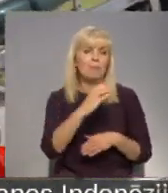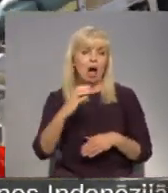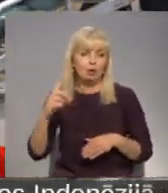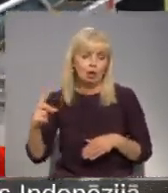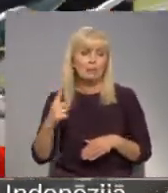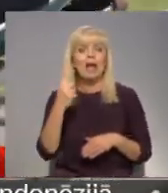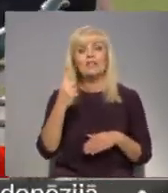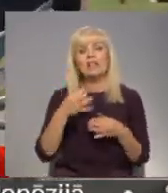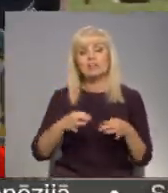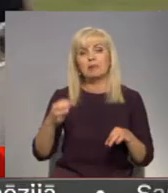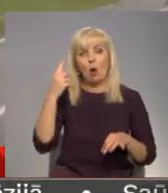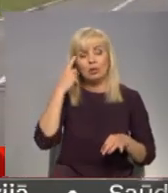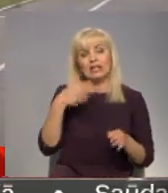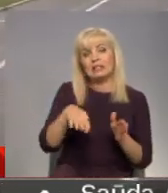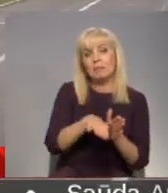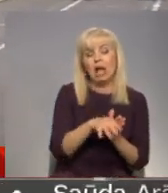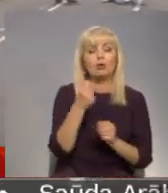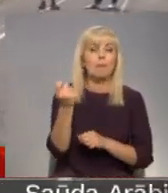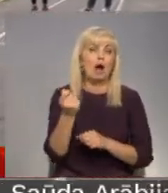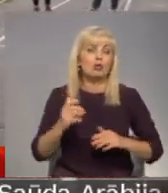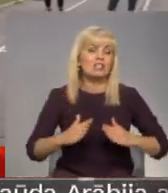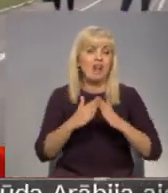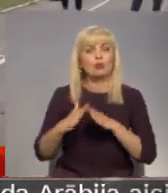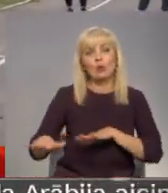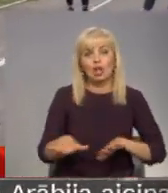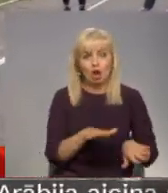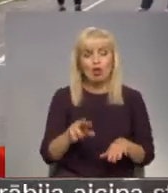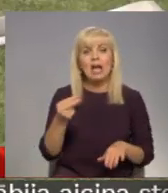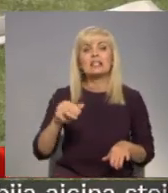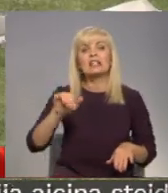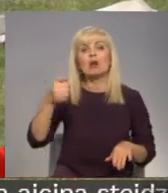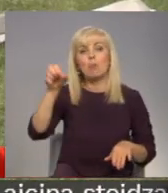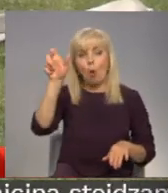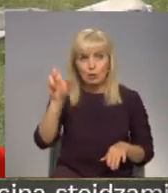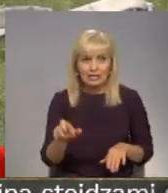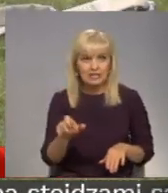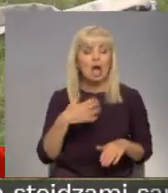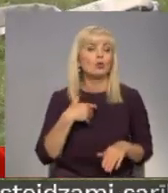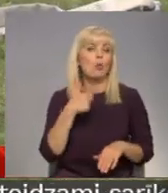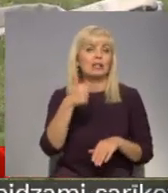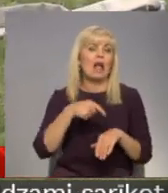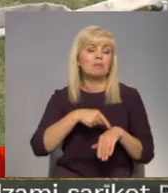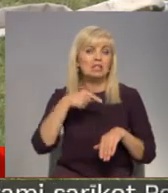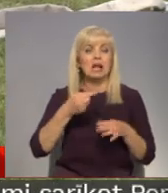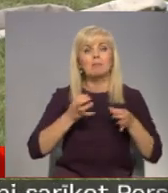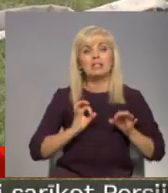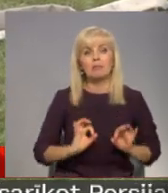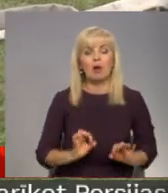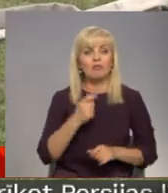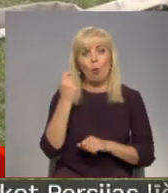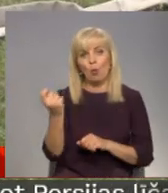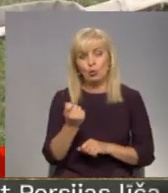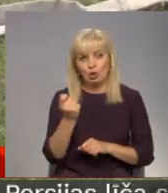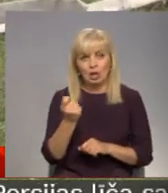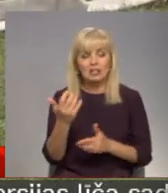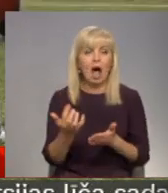no brīvprātīgajiem, kurš arī piedalās pažarnieku svētku rīkošanā, Zigmunds Blīns, atzīst, ka viņi ir labs atspaids profesionālajiem ugunsdzēsējiem,